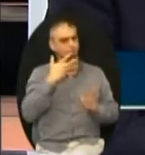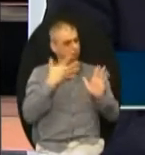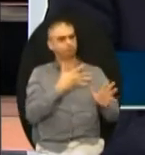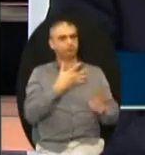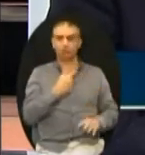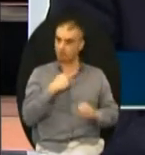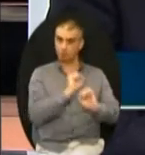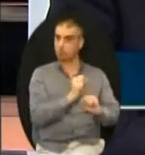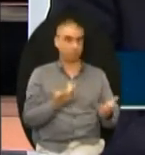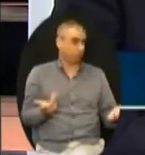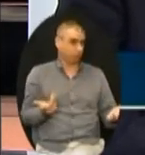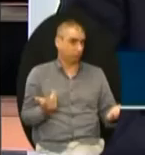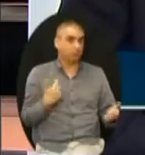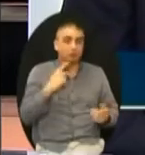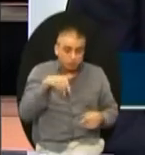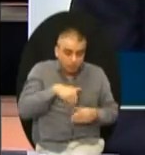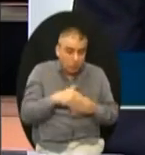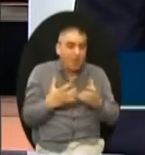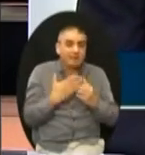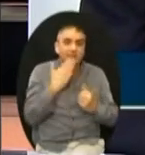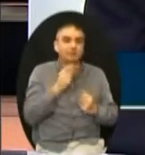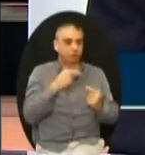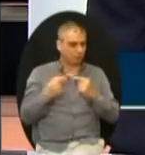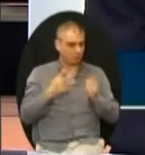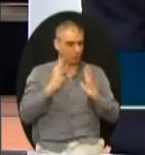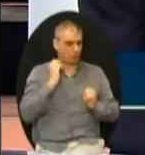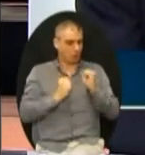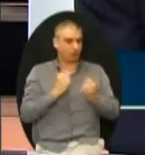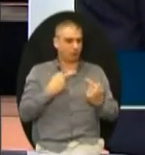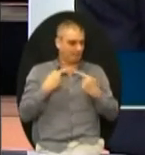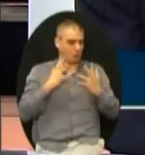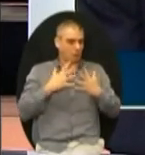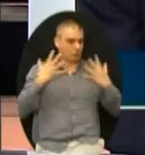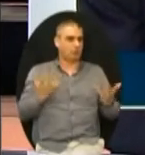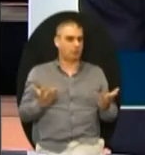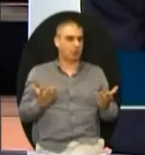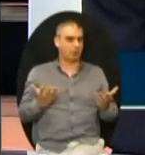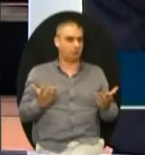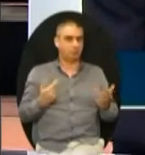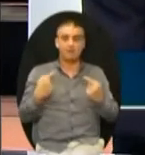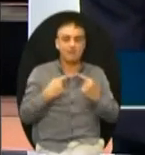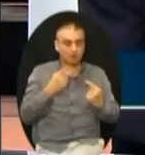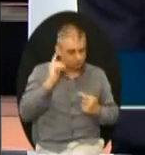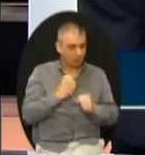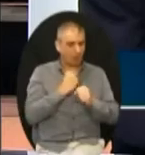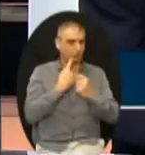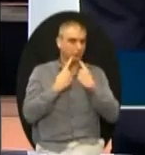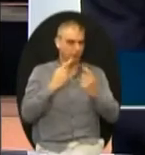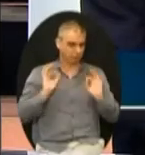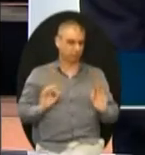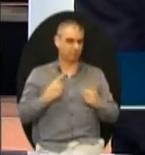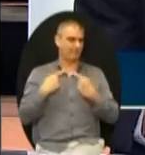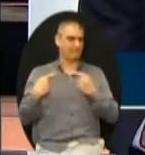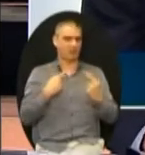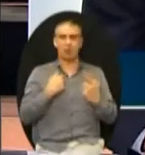נוקבת. אני בעד זה. אני חושב שיש לנו בחברה הישראלית ויכוח מאוד קשה, ויכוח עמוק. וויכוח עמוק צריך לנהל אותו כוויכוח. אני